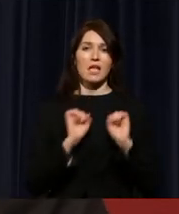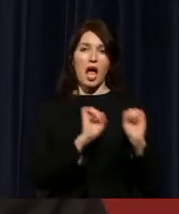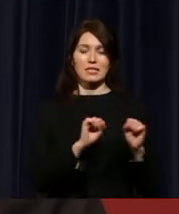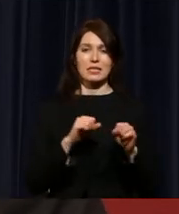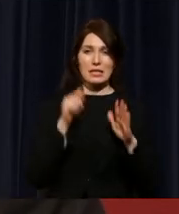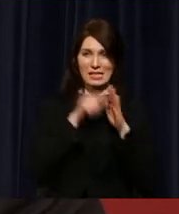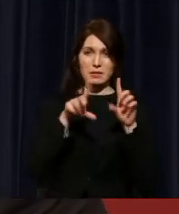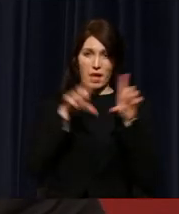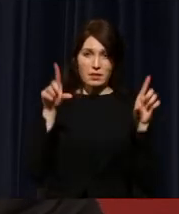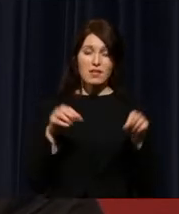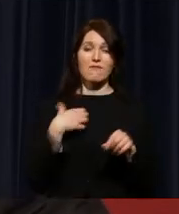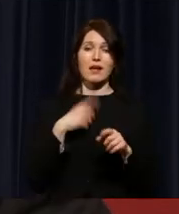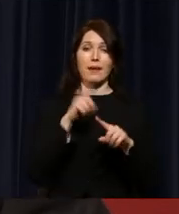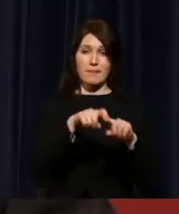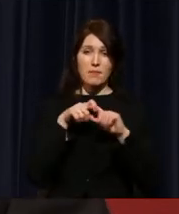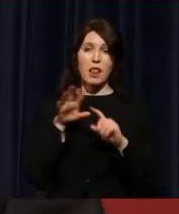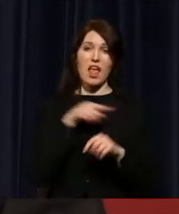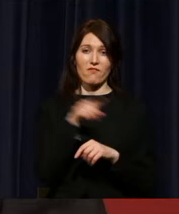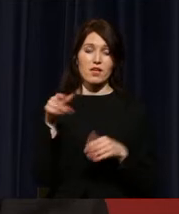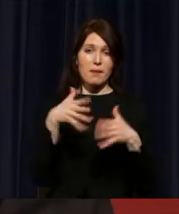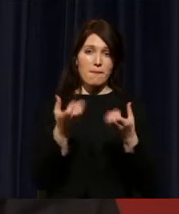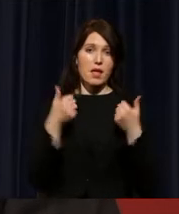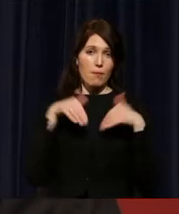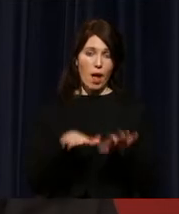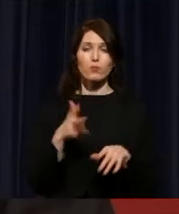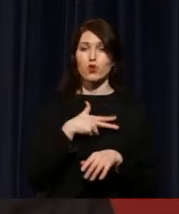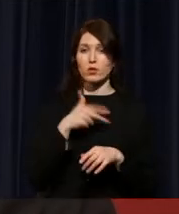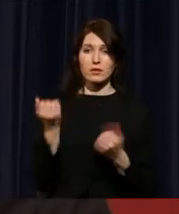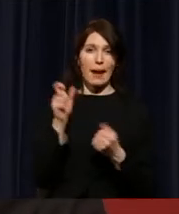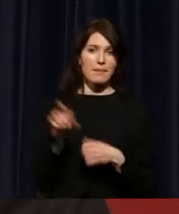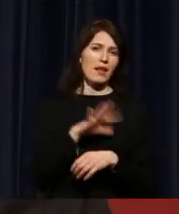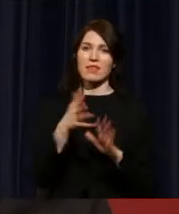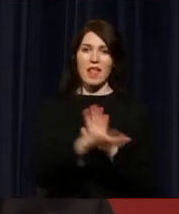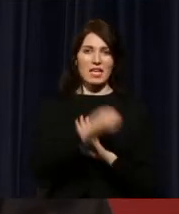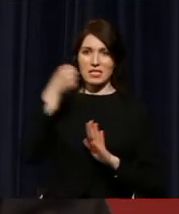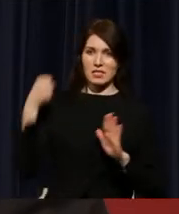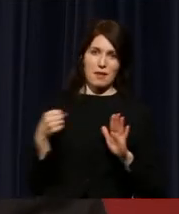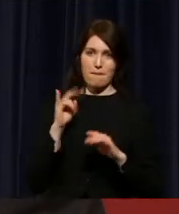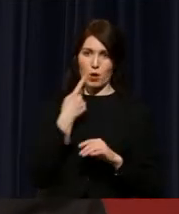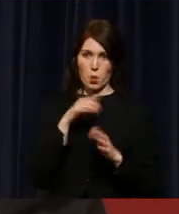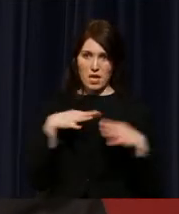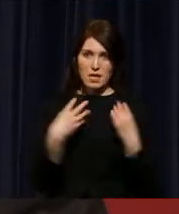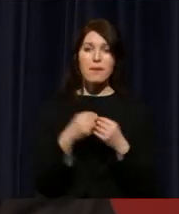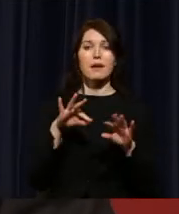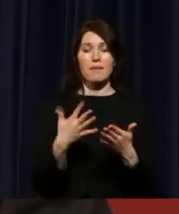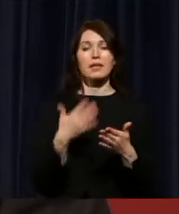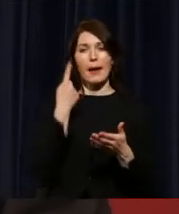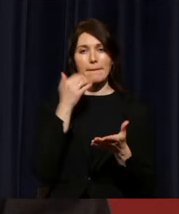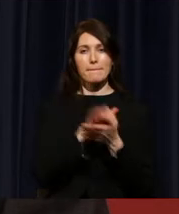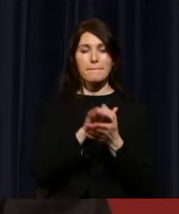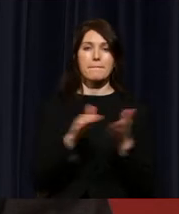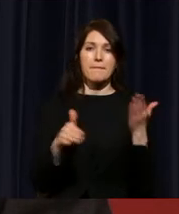ir jāiesaista, lai viņi pieņem lēmumu. Sociālais darbinieks neizņem bērnu no ģimenes, bet viņš identificē šos,